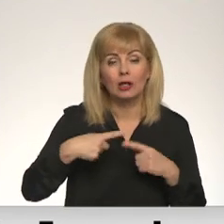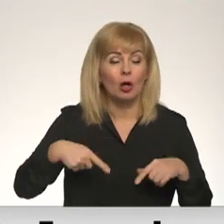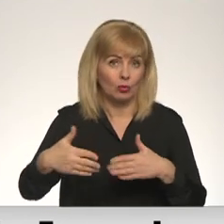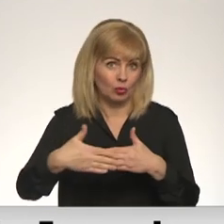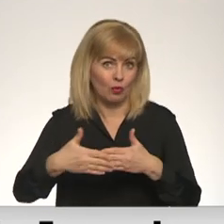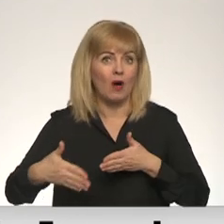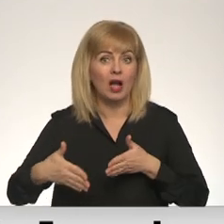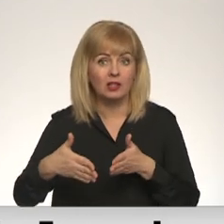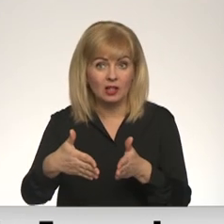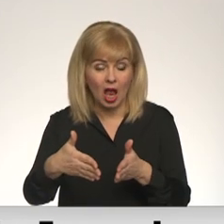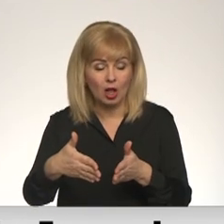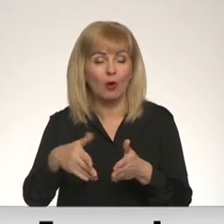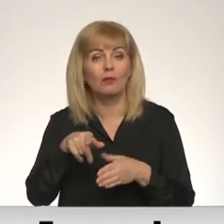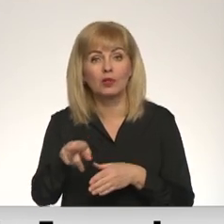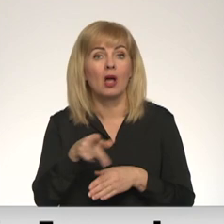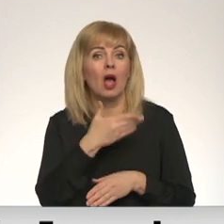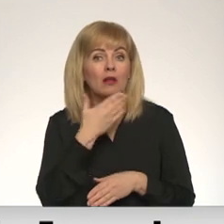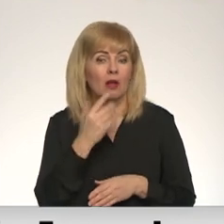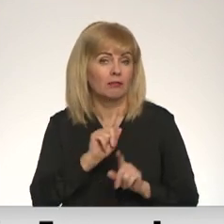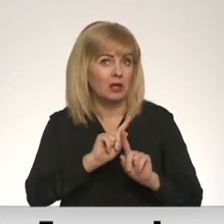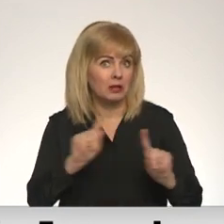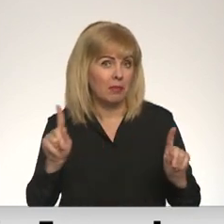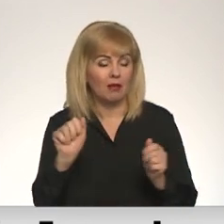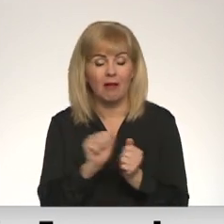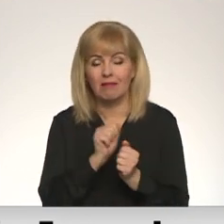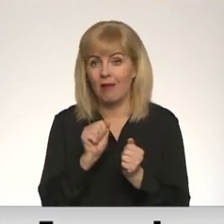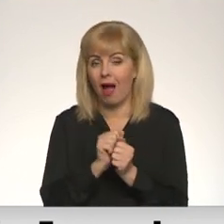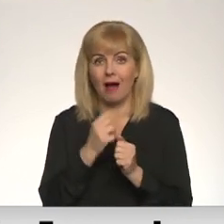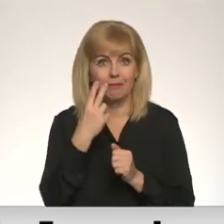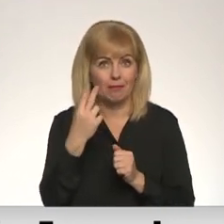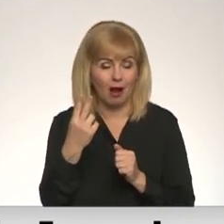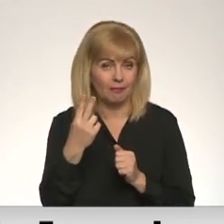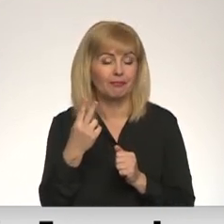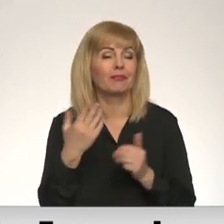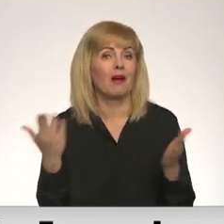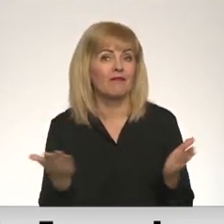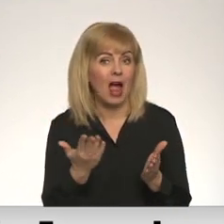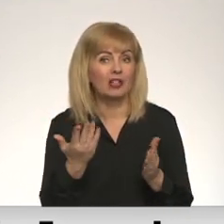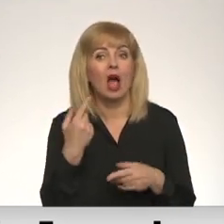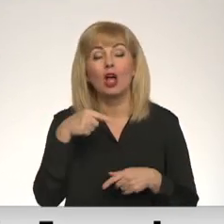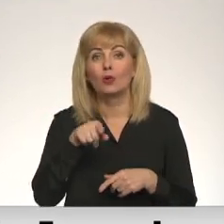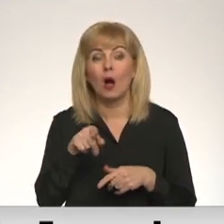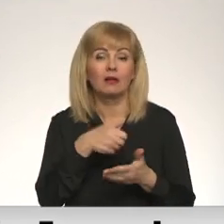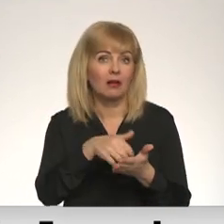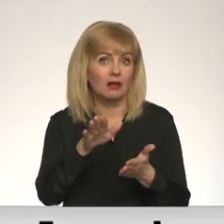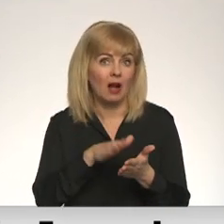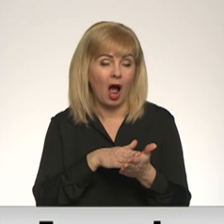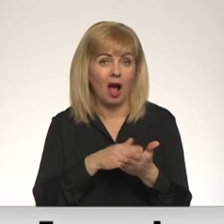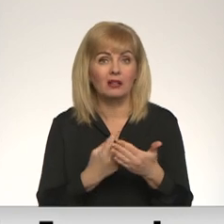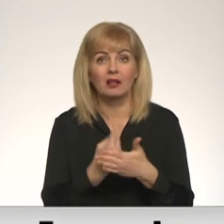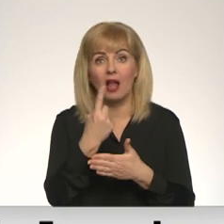ved gar Līpušku ciemu. Tā ir neparasta dabas parādība, kuru veicina 2 faktori. Viens no tiem – krāsas gaisa